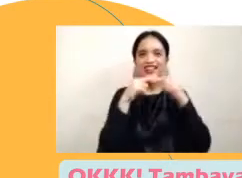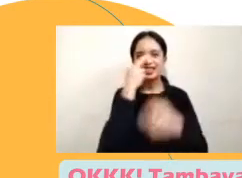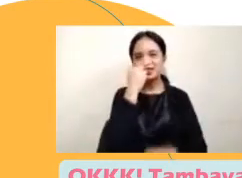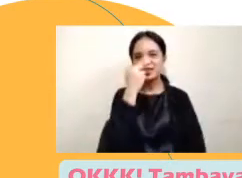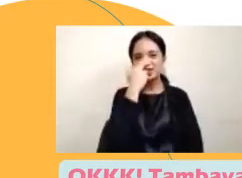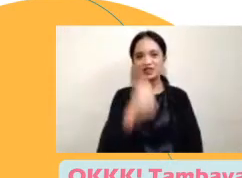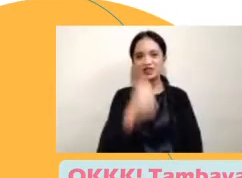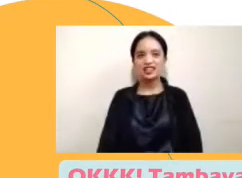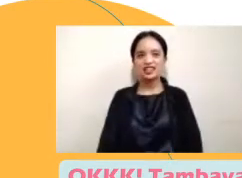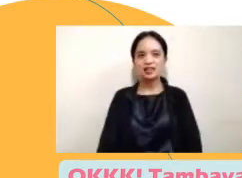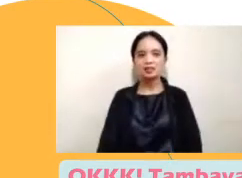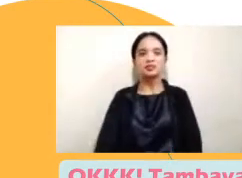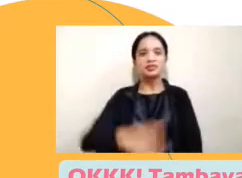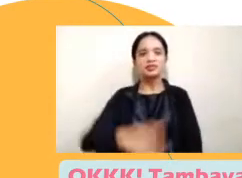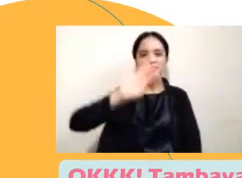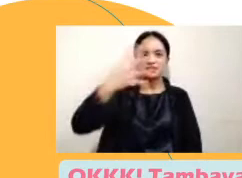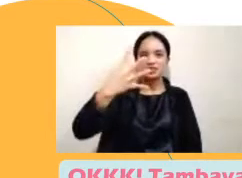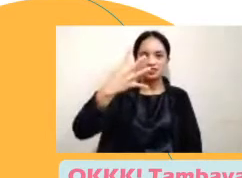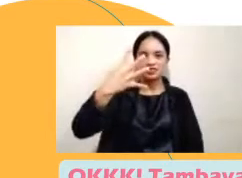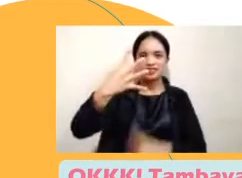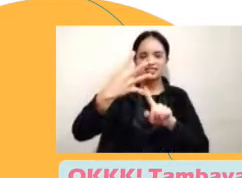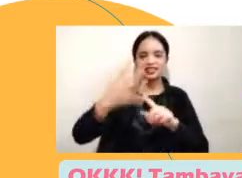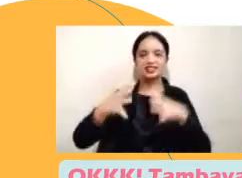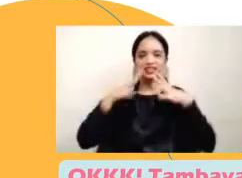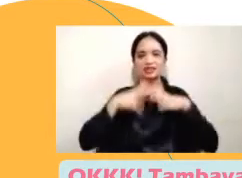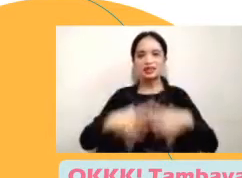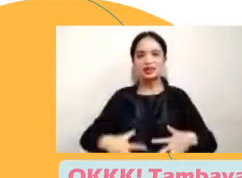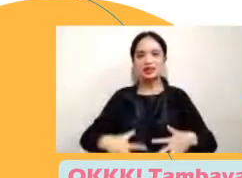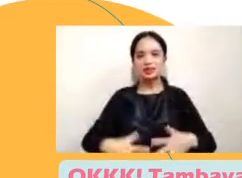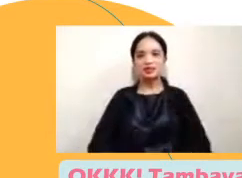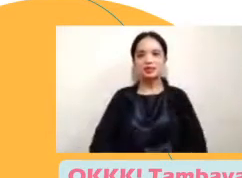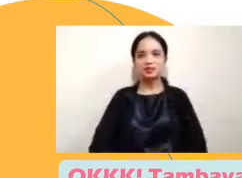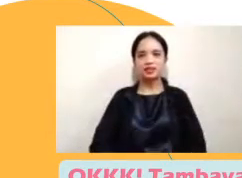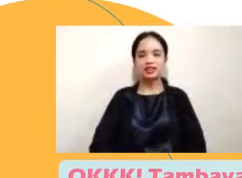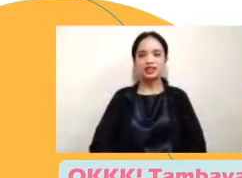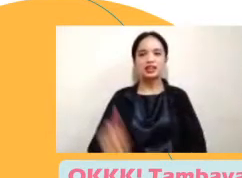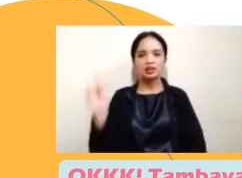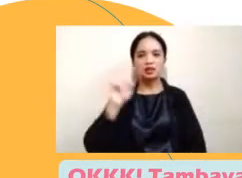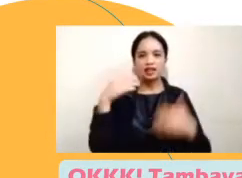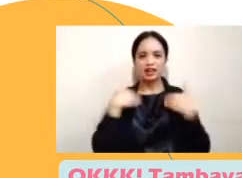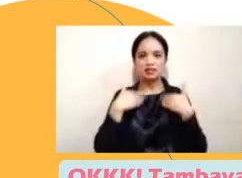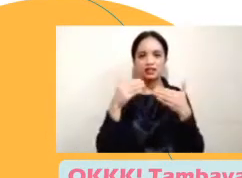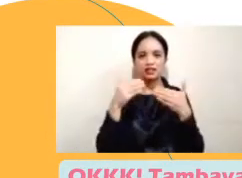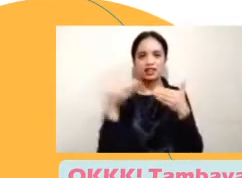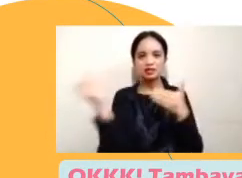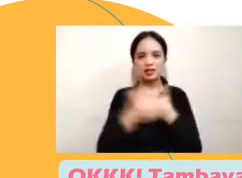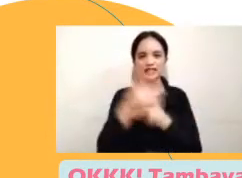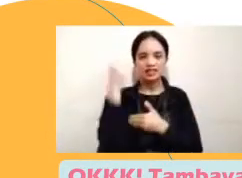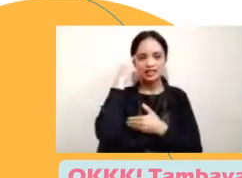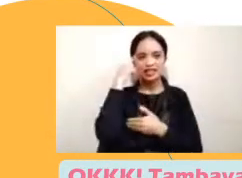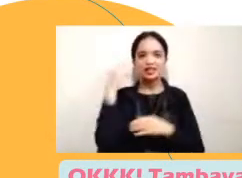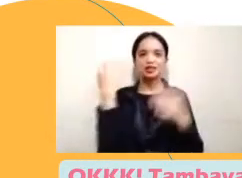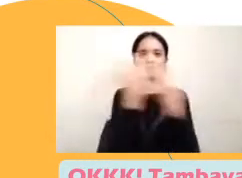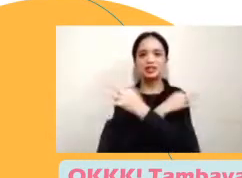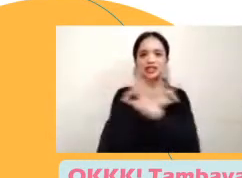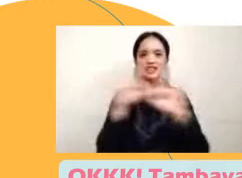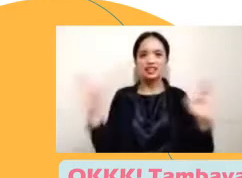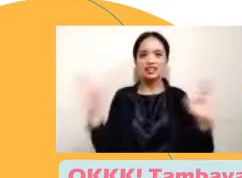Okay, number 4. Kaginhawaan. Ay, may advance. Mag-isip. Kapayapaan.